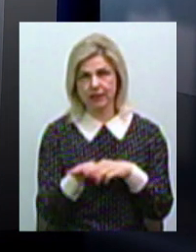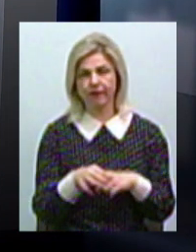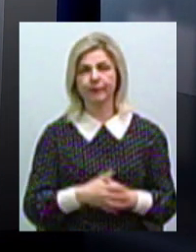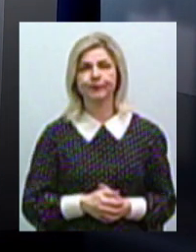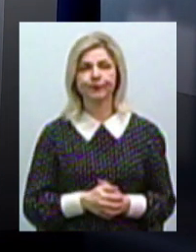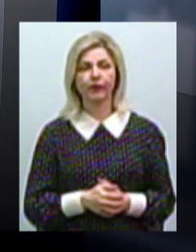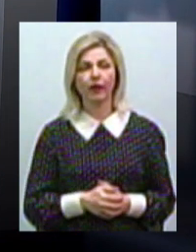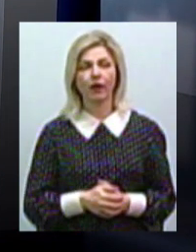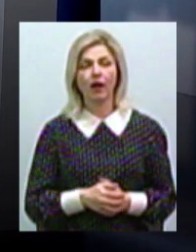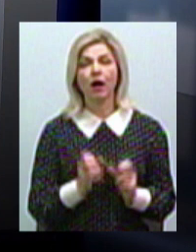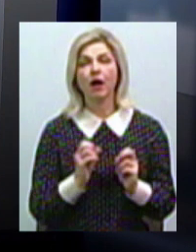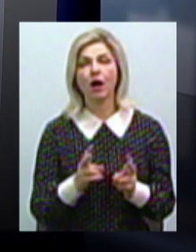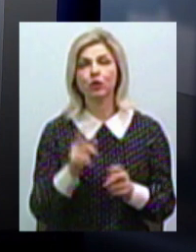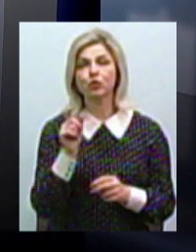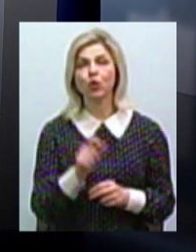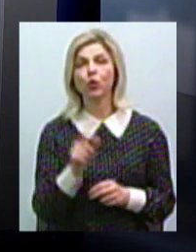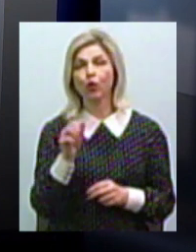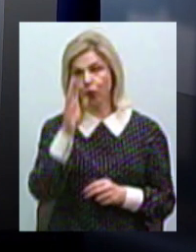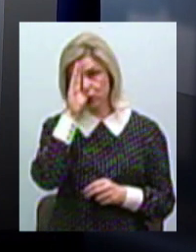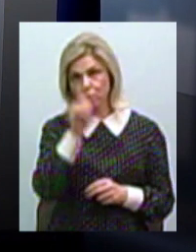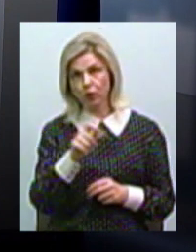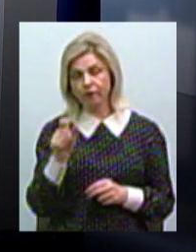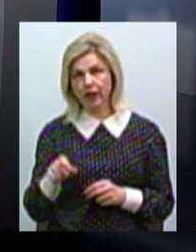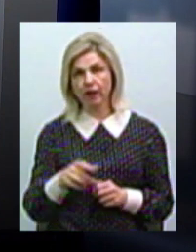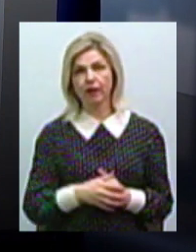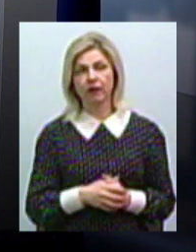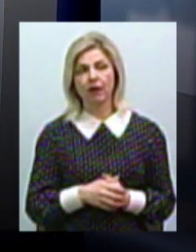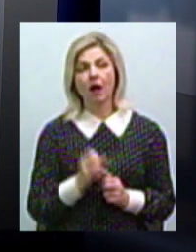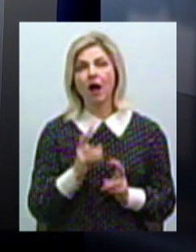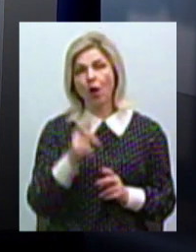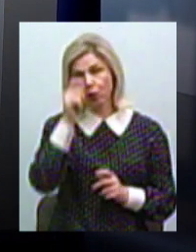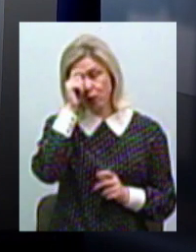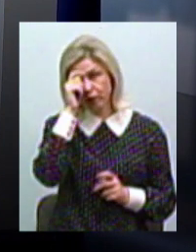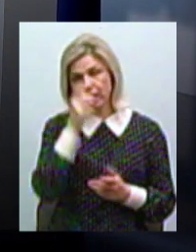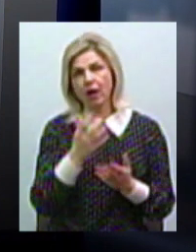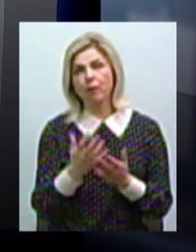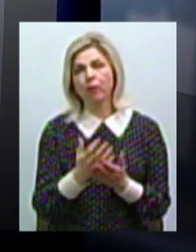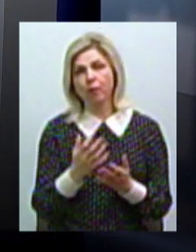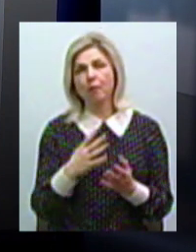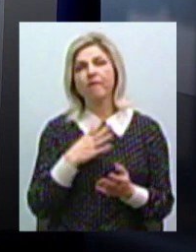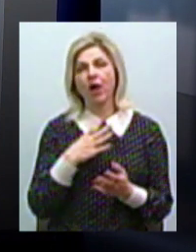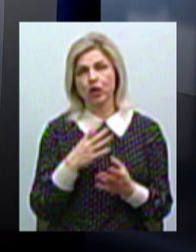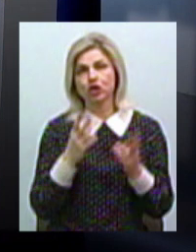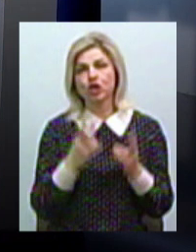наскільки чоловіки, як часто саме чоловіки стають жертвами насильства?